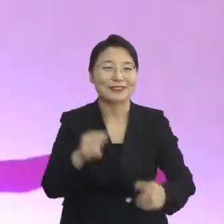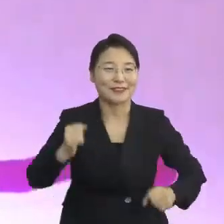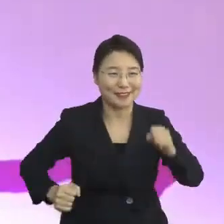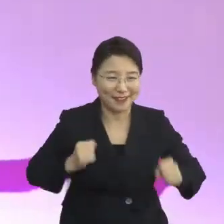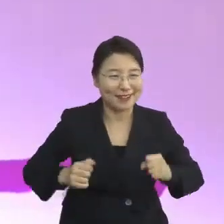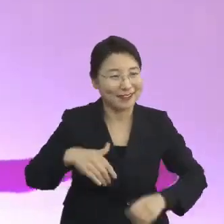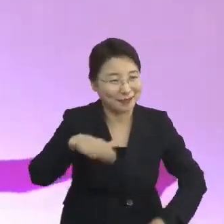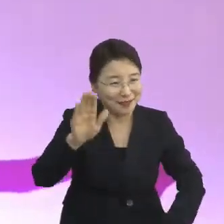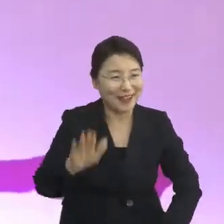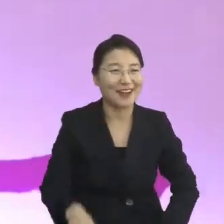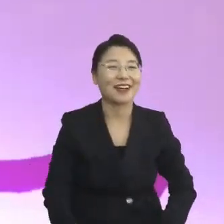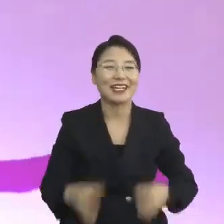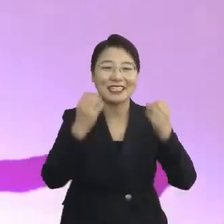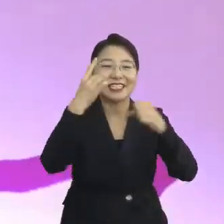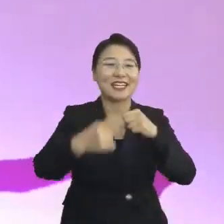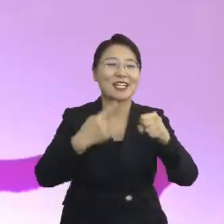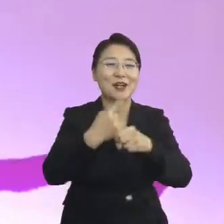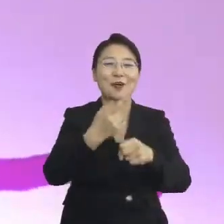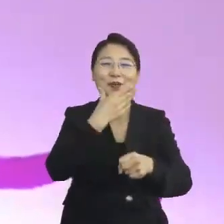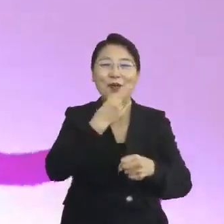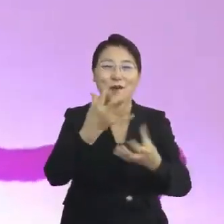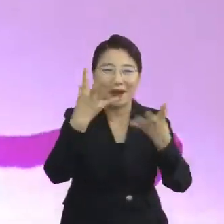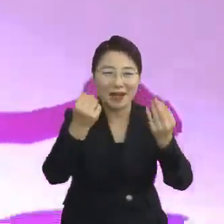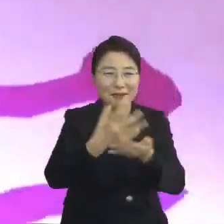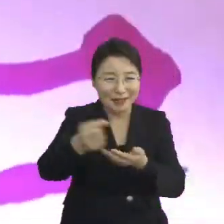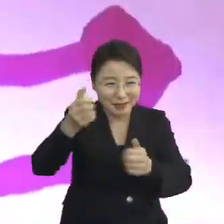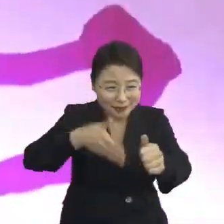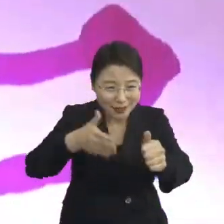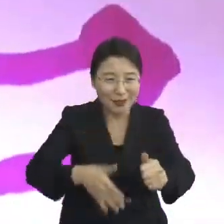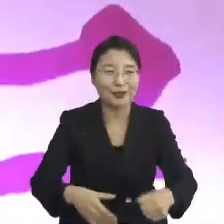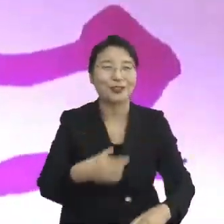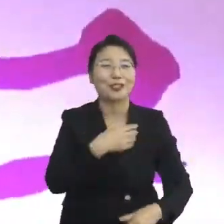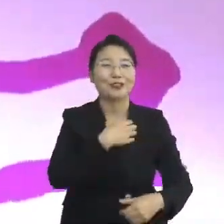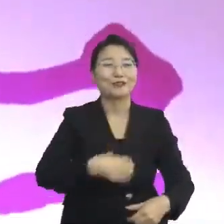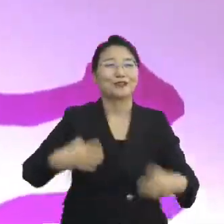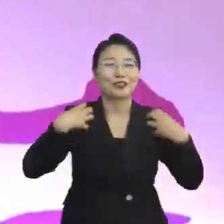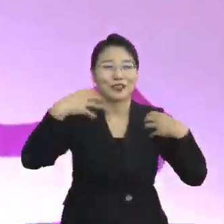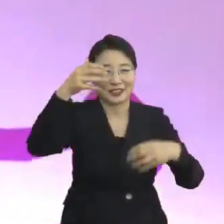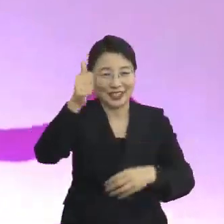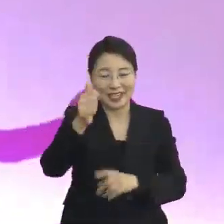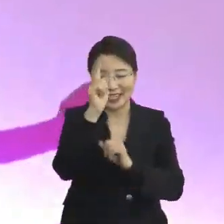복 많이 받으십시오. 동대문구청장 이필영입니다. 인사 올리겠습니다.